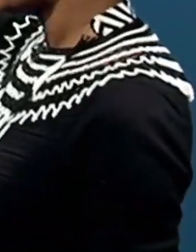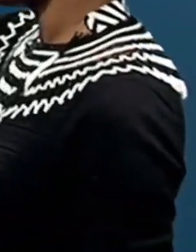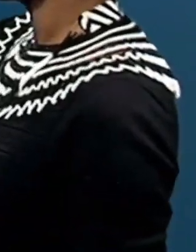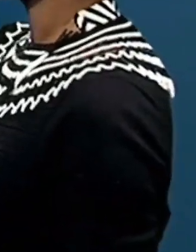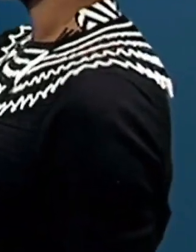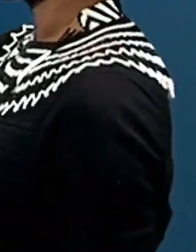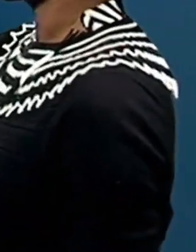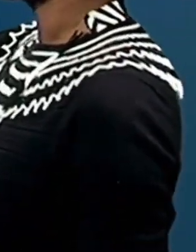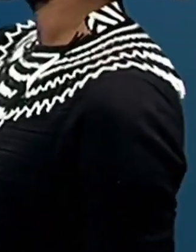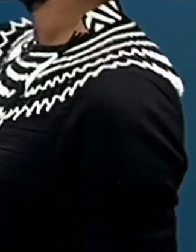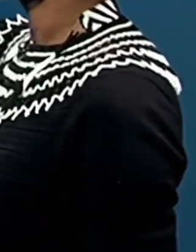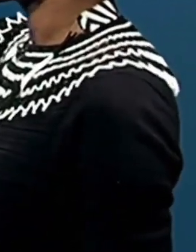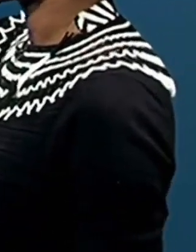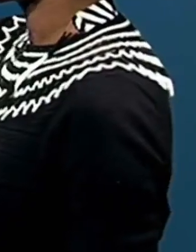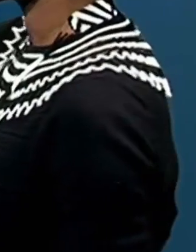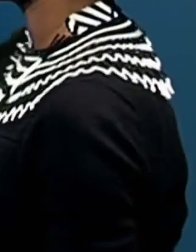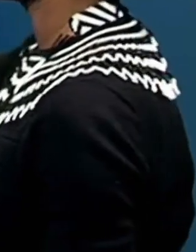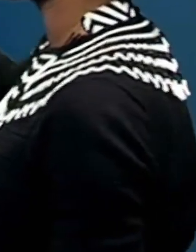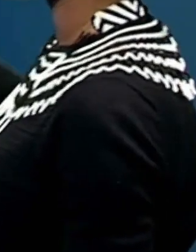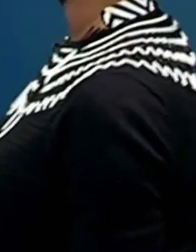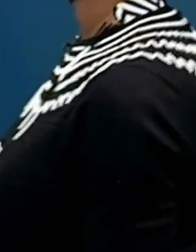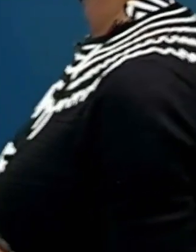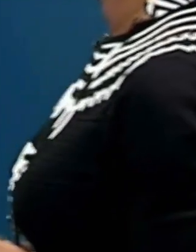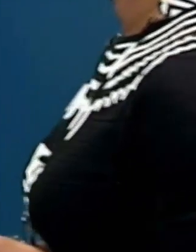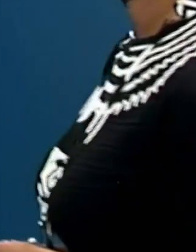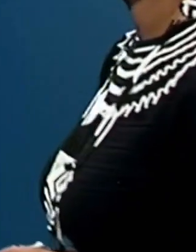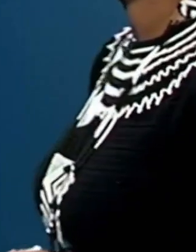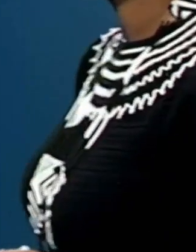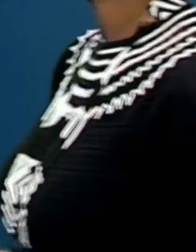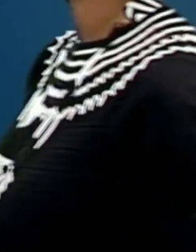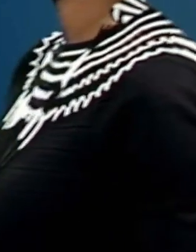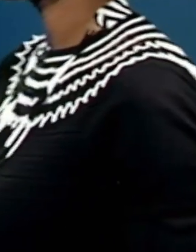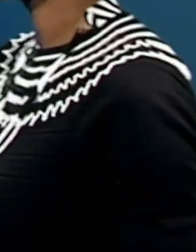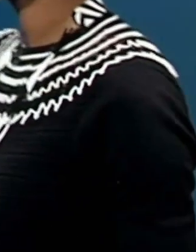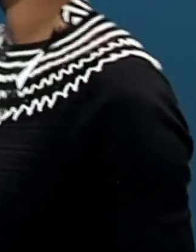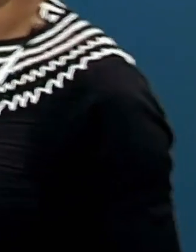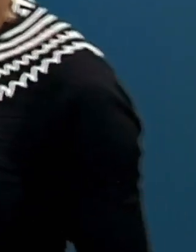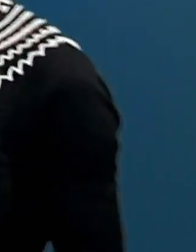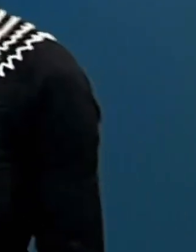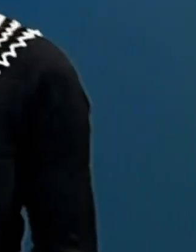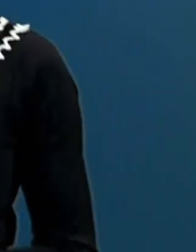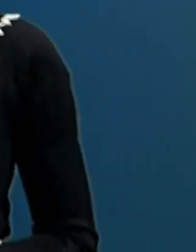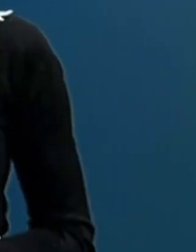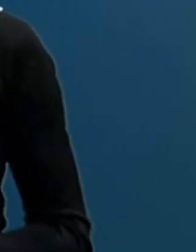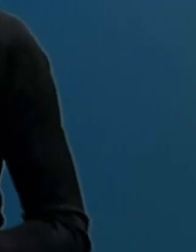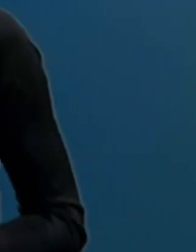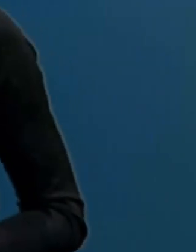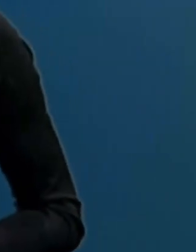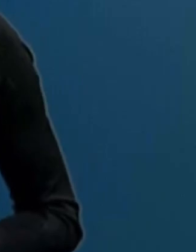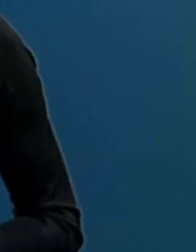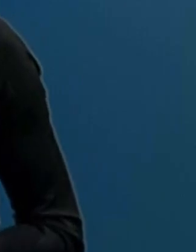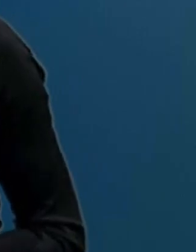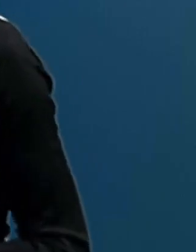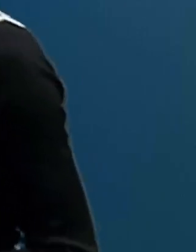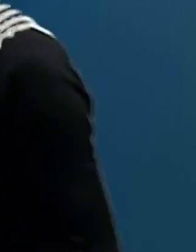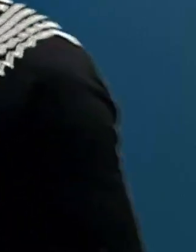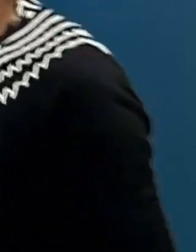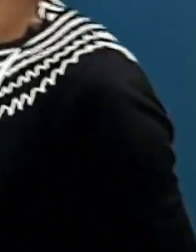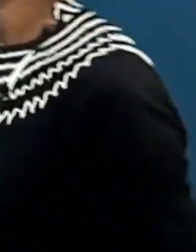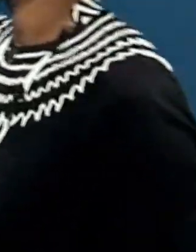Natal le teng go ile ga go itekanetse mo provinceng Ulundi ka digata di le 15 go a go di le 31, Pietermaritzburg go tla mogote ka digata